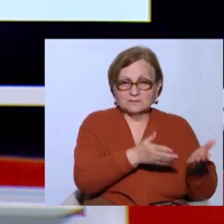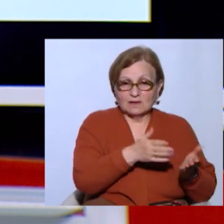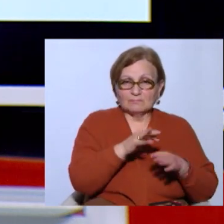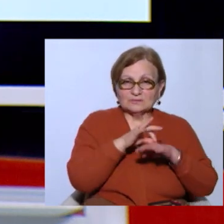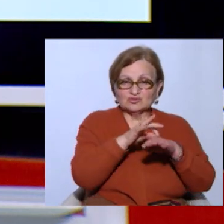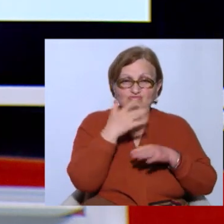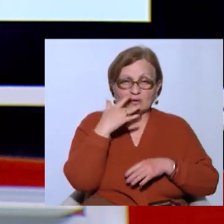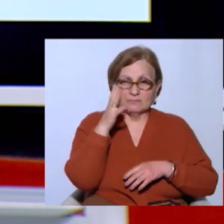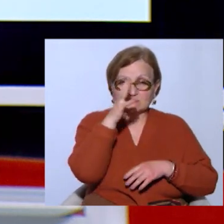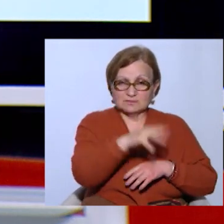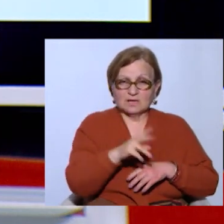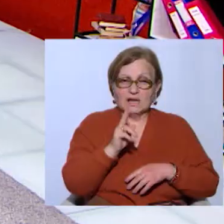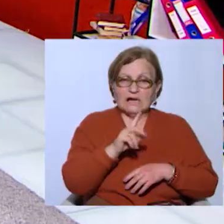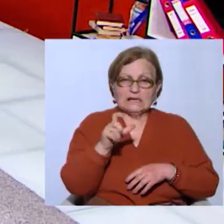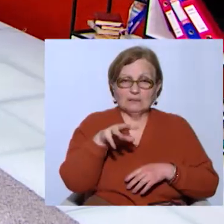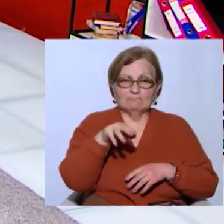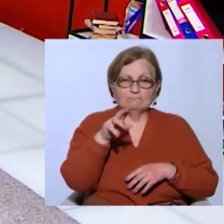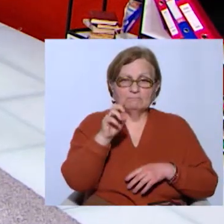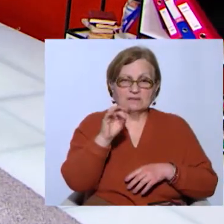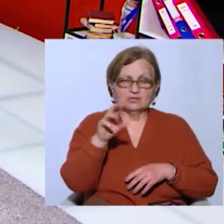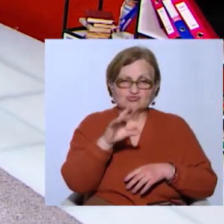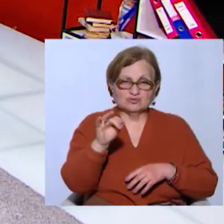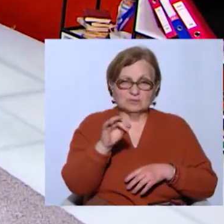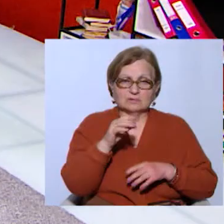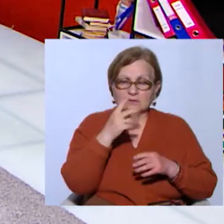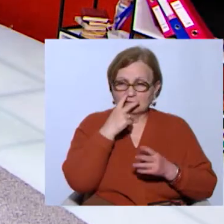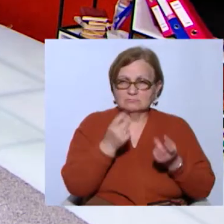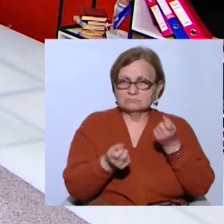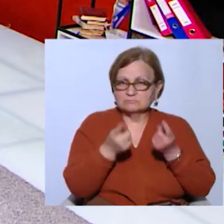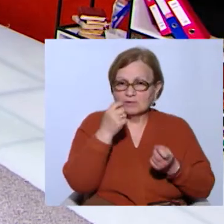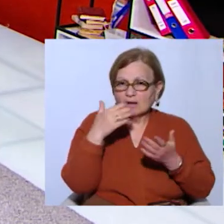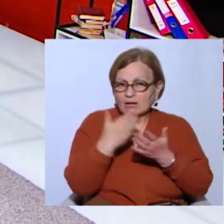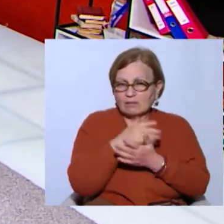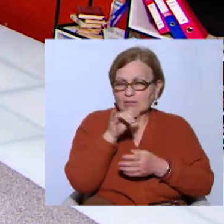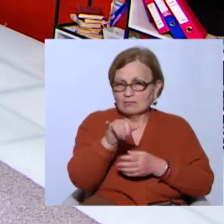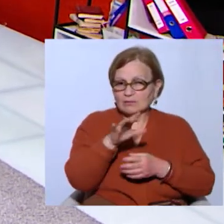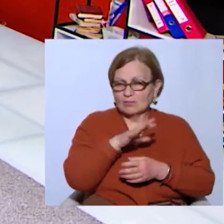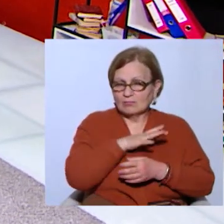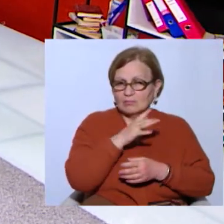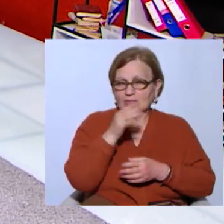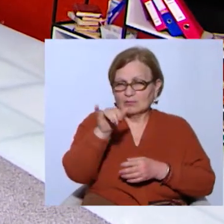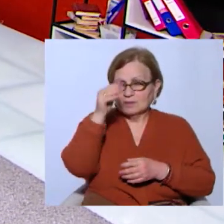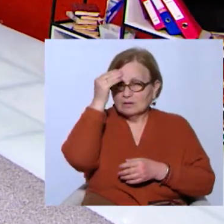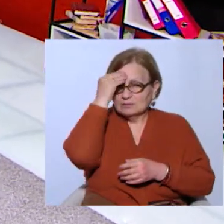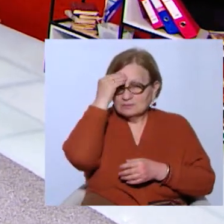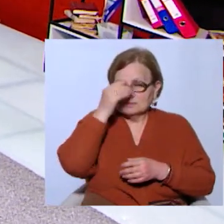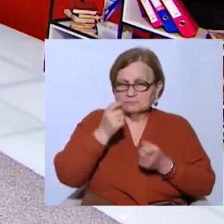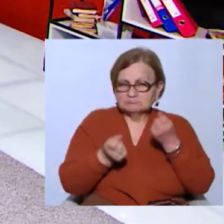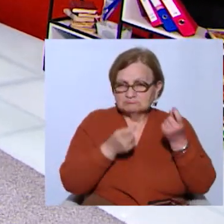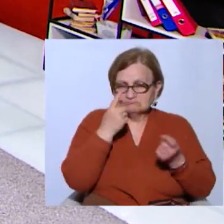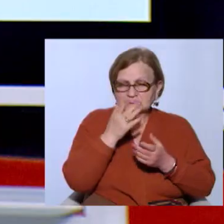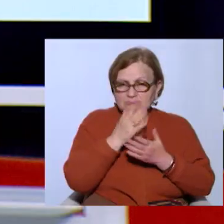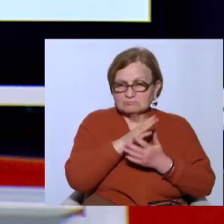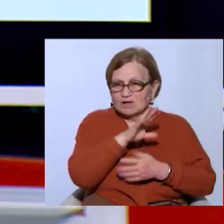რამანუჯანი და მართლა აღფრთოვანებული იყო ამ რამანუჯანის ახალი იდეებით, რომ აღმოაჩინა კანონზომიერები, ანუ